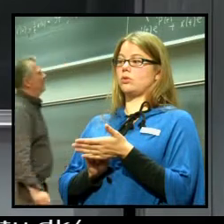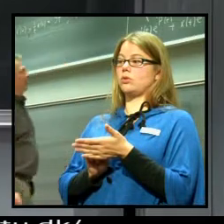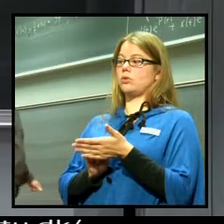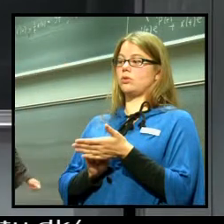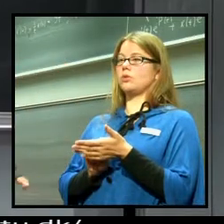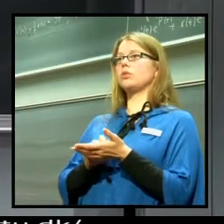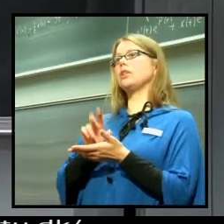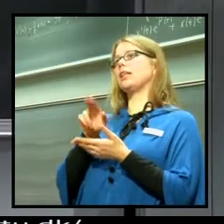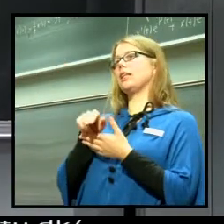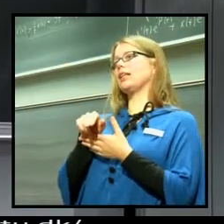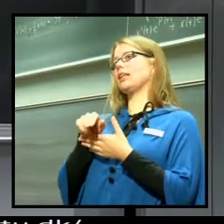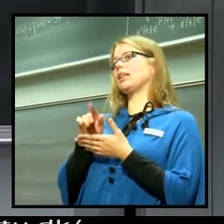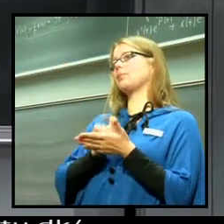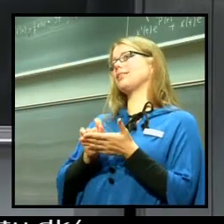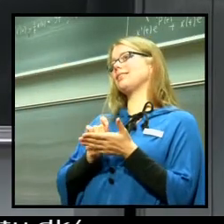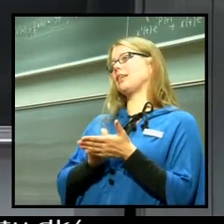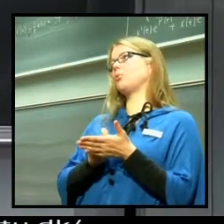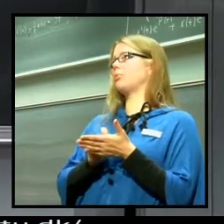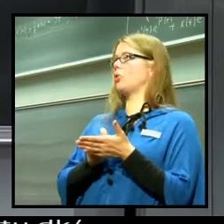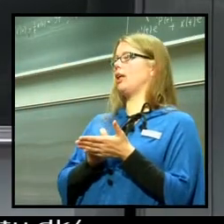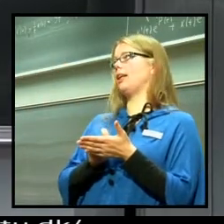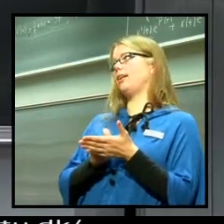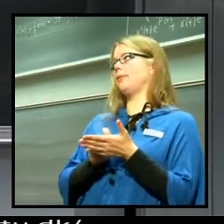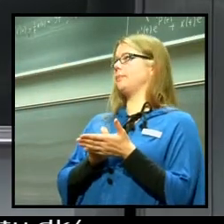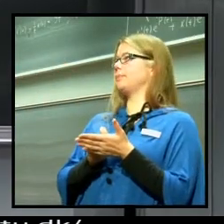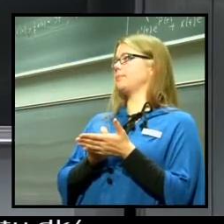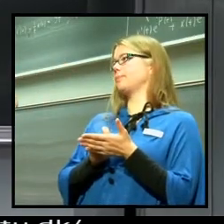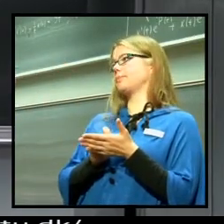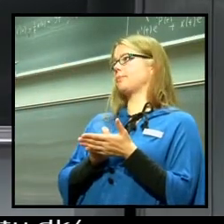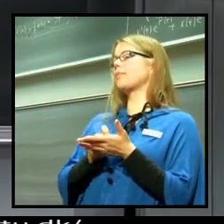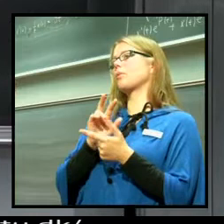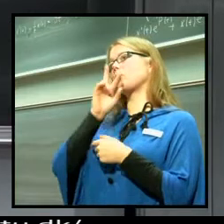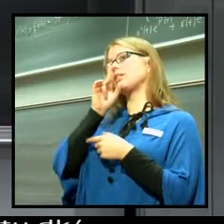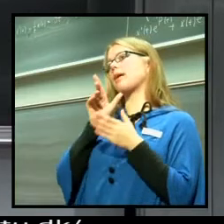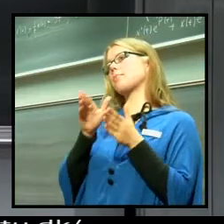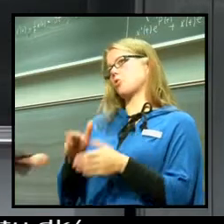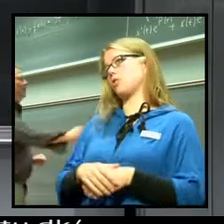Det her kan jo faktisk skrives på en, på en smart måde, fordi